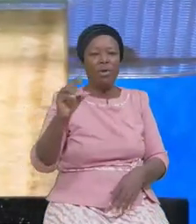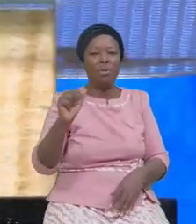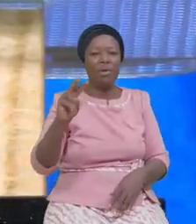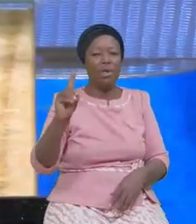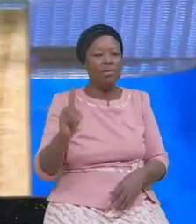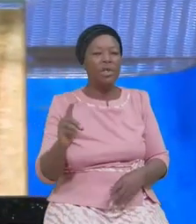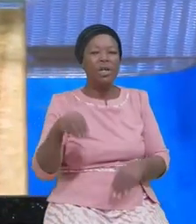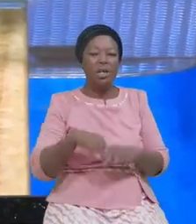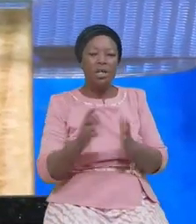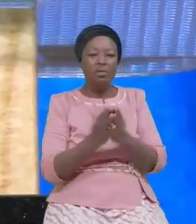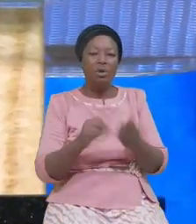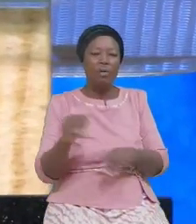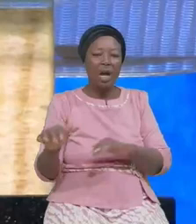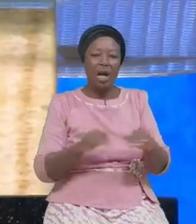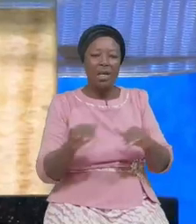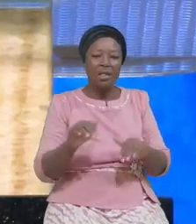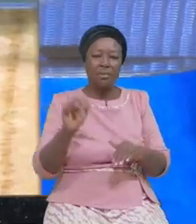14.